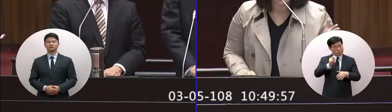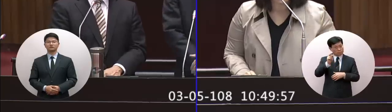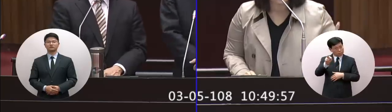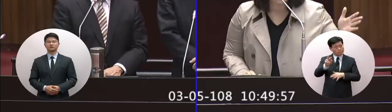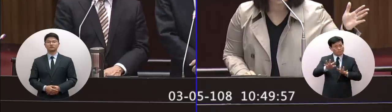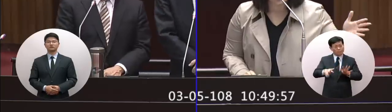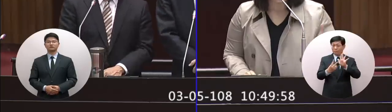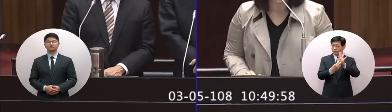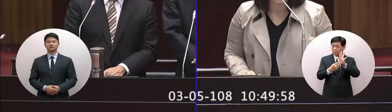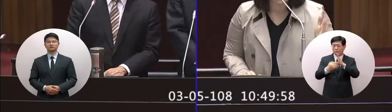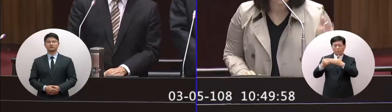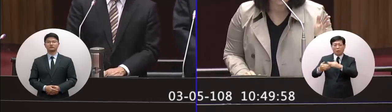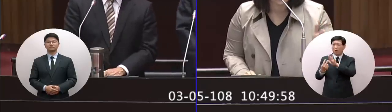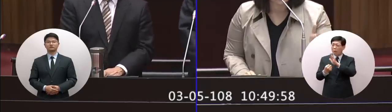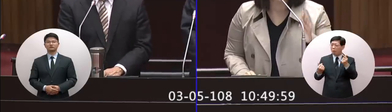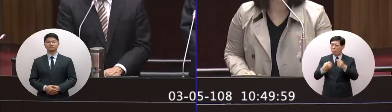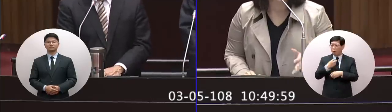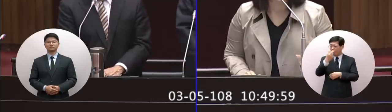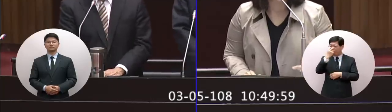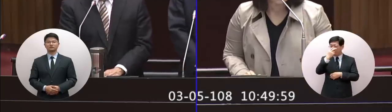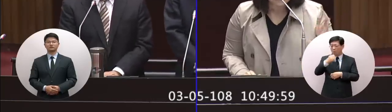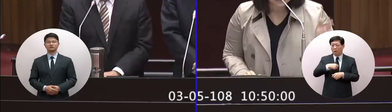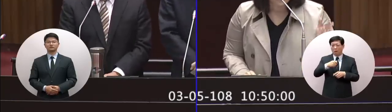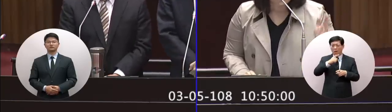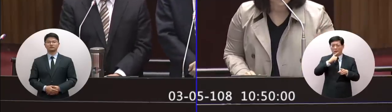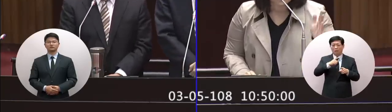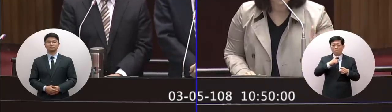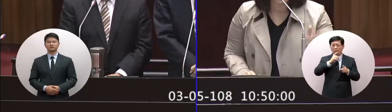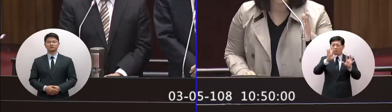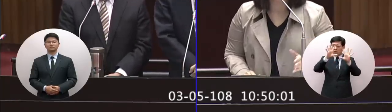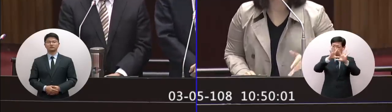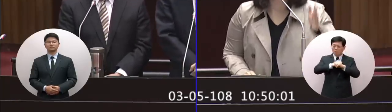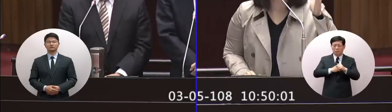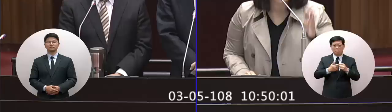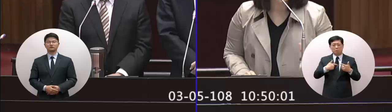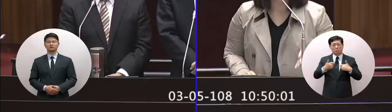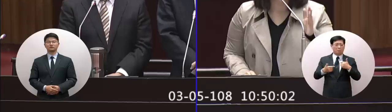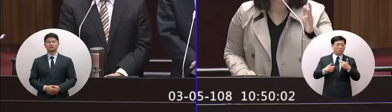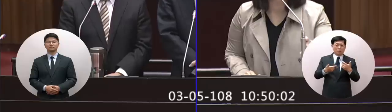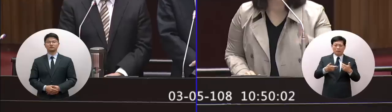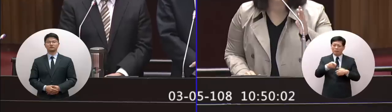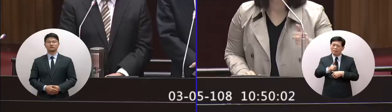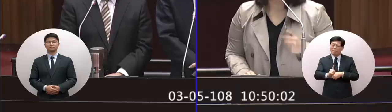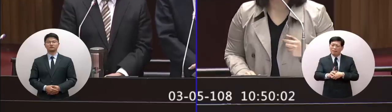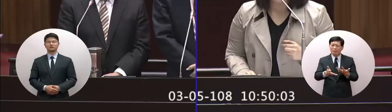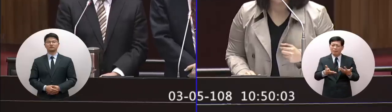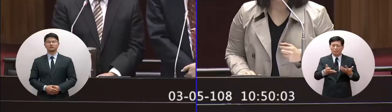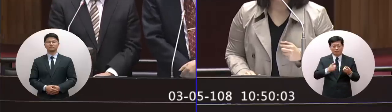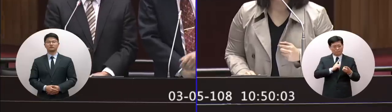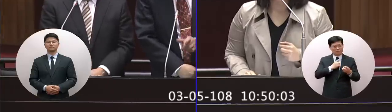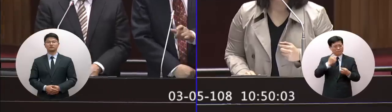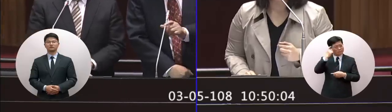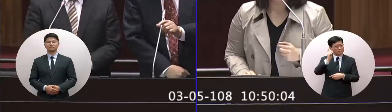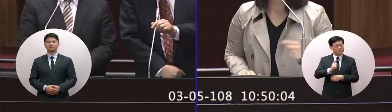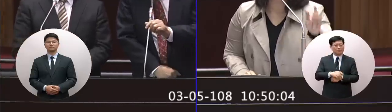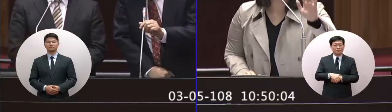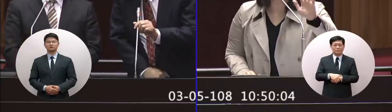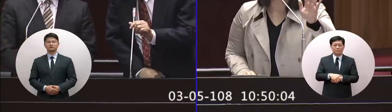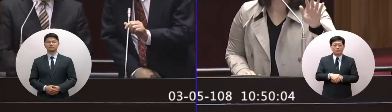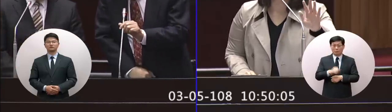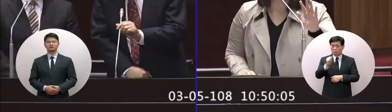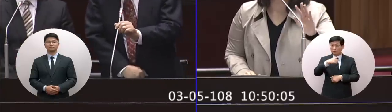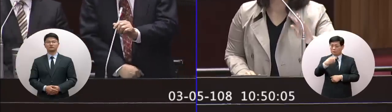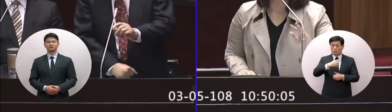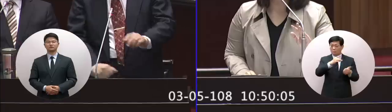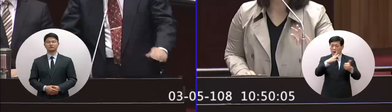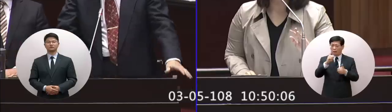个说法已经被对岸说成是盲人骑瞎马、夜半铃声迟？到底主委你怎么看？你不可以再